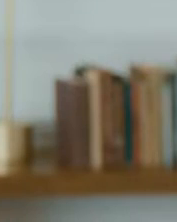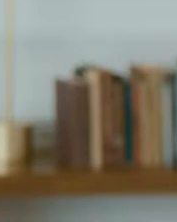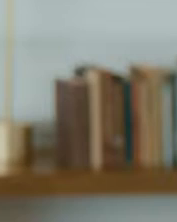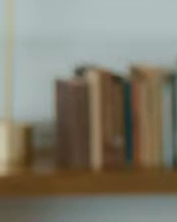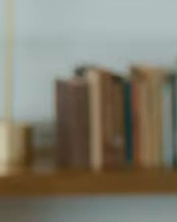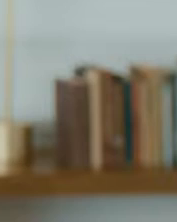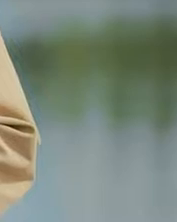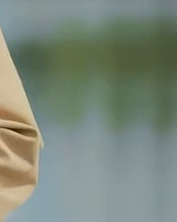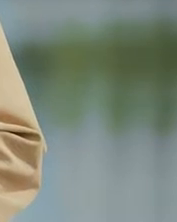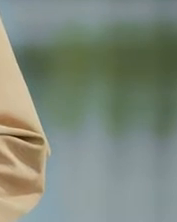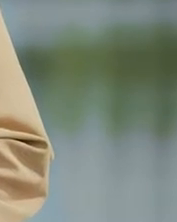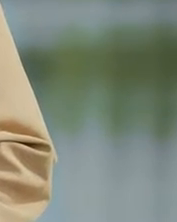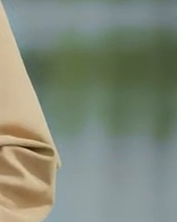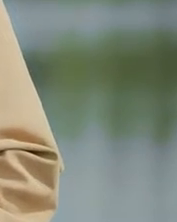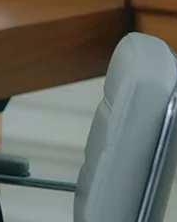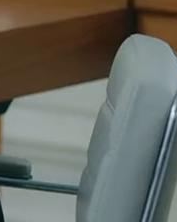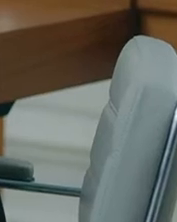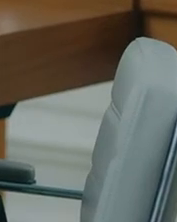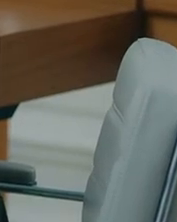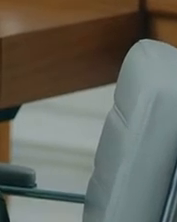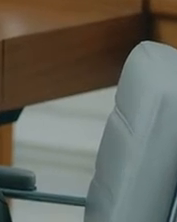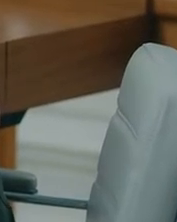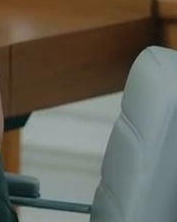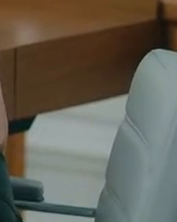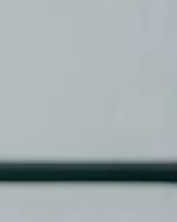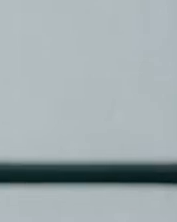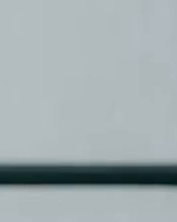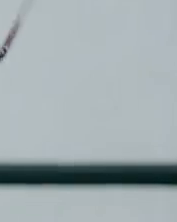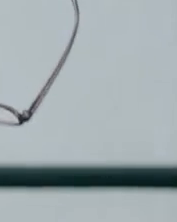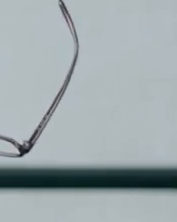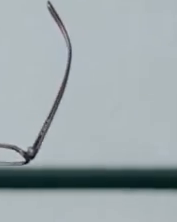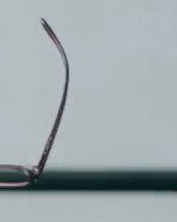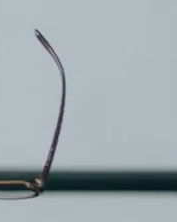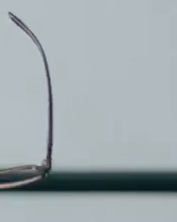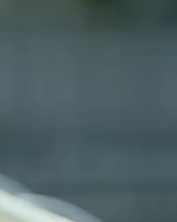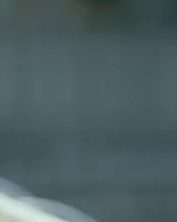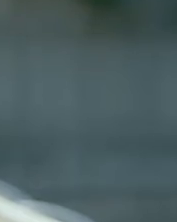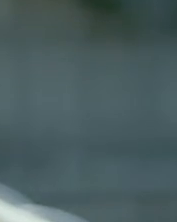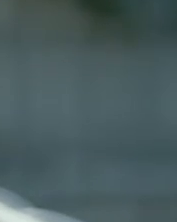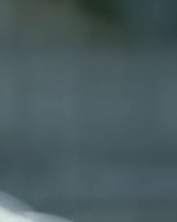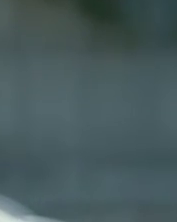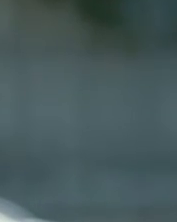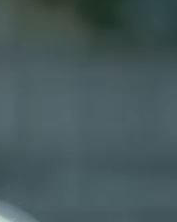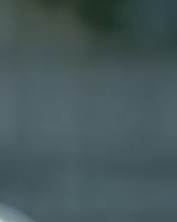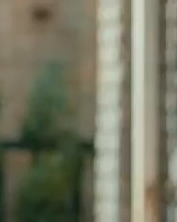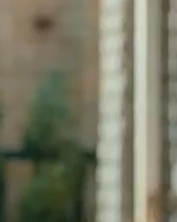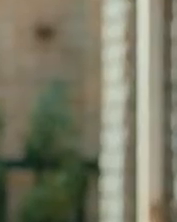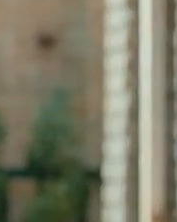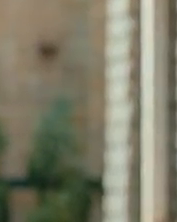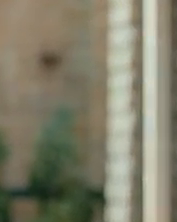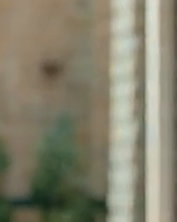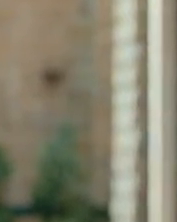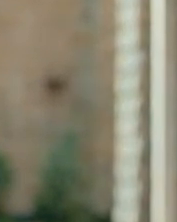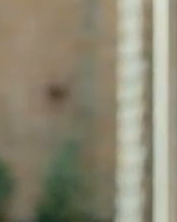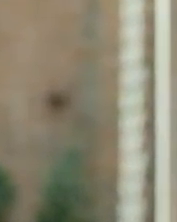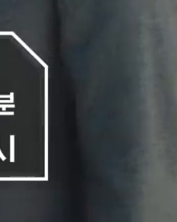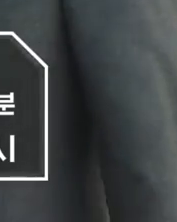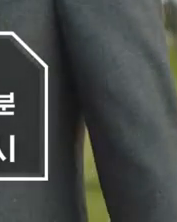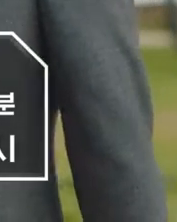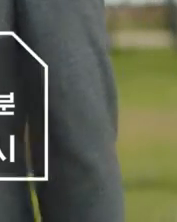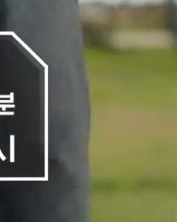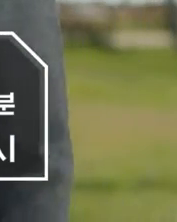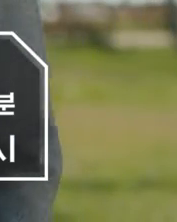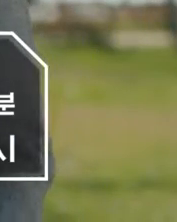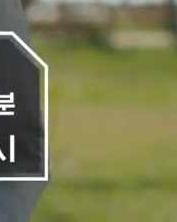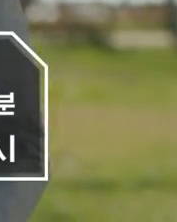투표로 말합니다 대한민국 유권자 라면 누구나 자신의 생각을 투표로 말하는 다